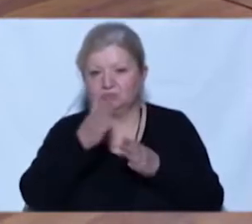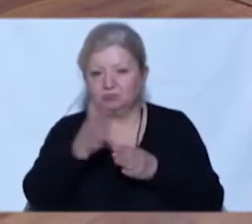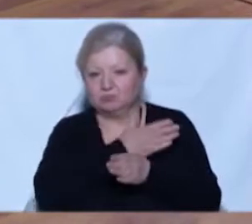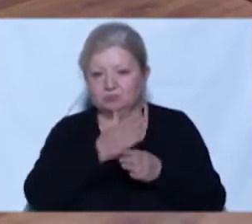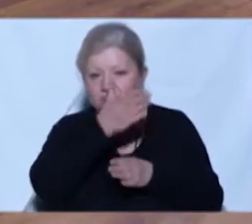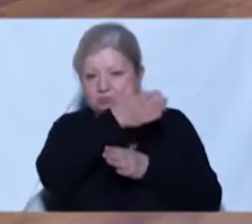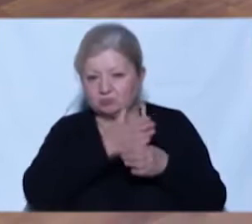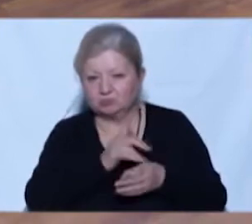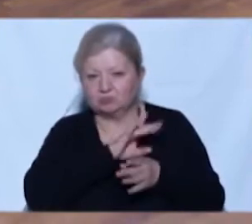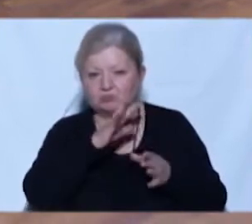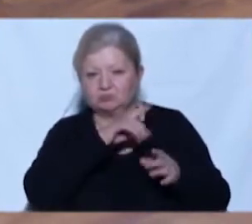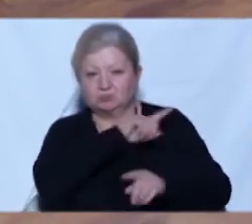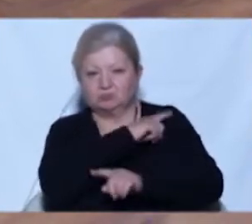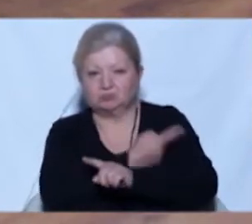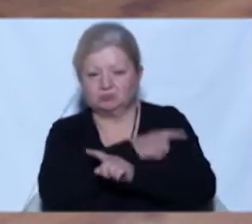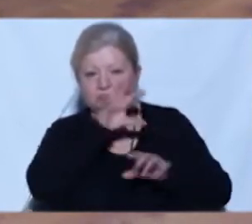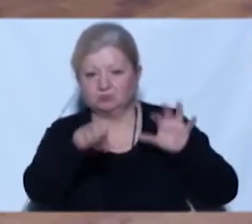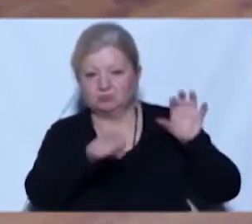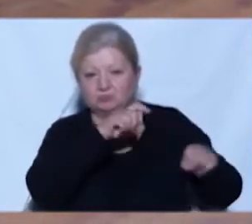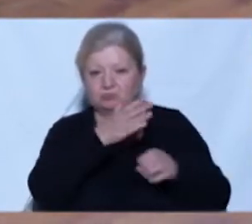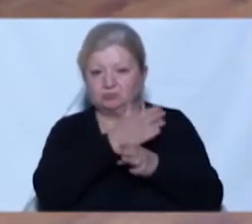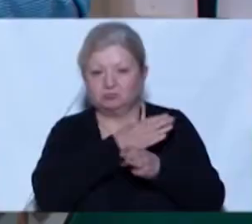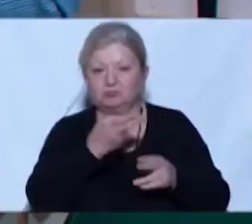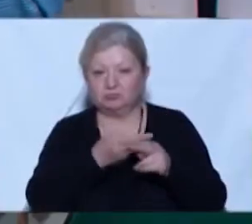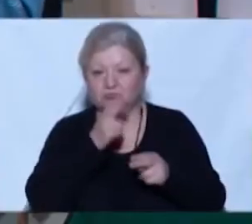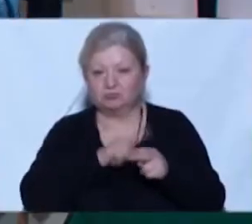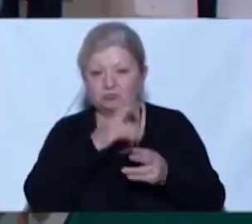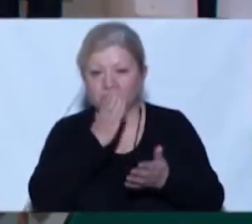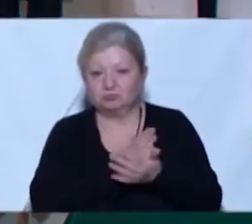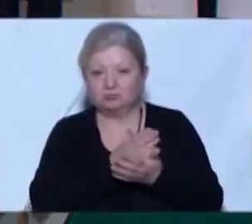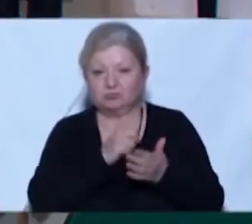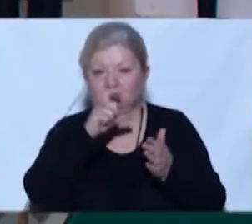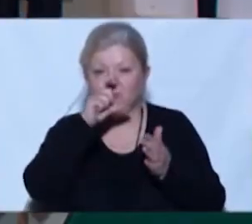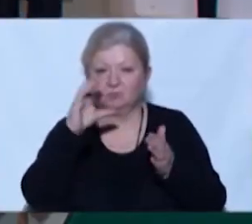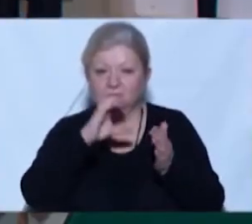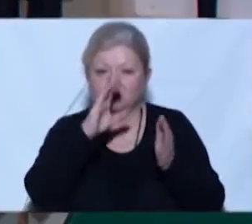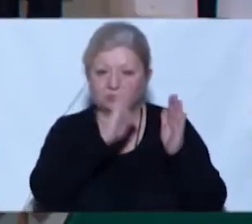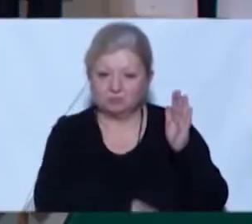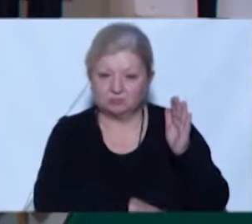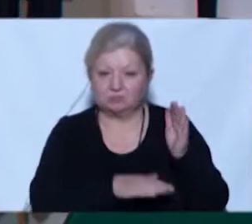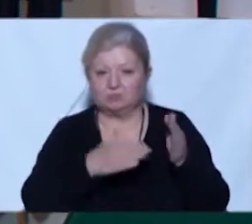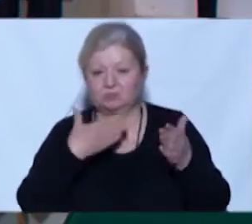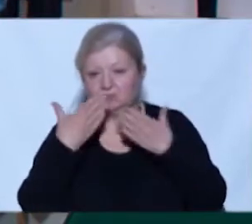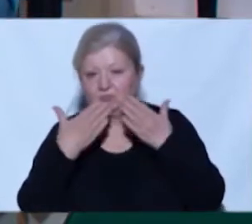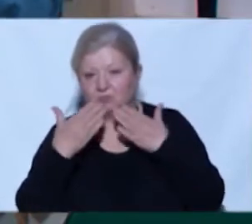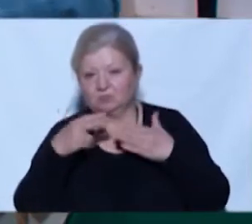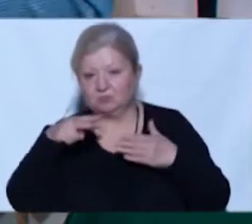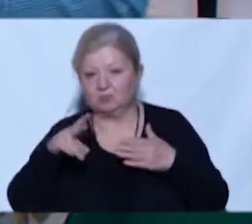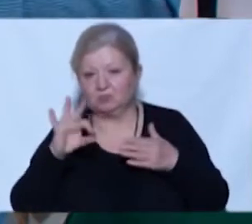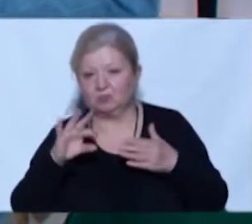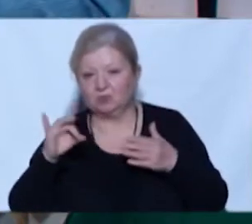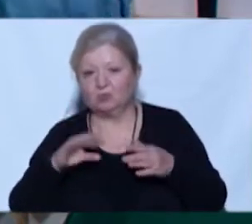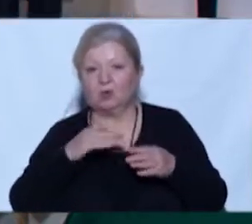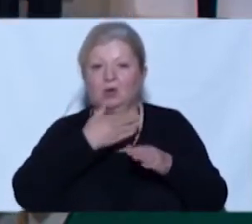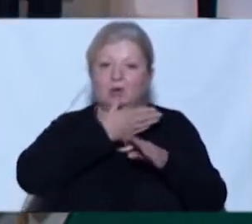gavlenis sferoebi da tashoris soret amis gamor natsili samkhet amerikis mosakhleobisa portugalulat laparakos da garkoul natsili